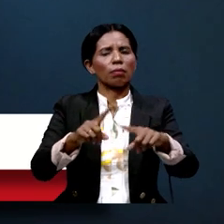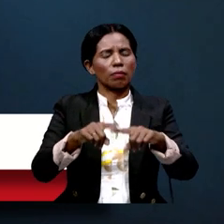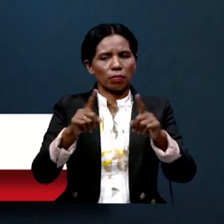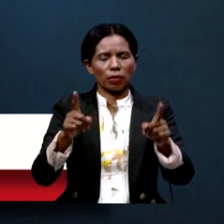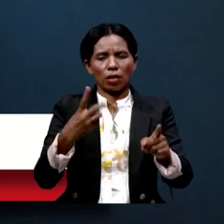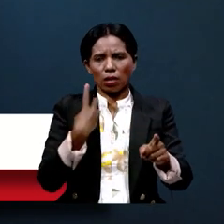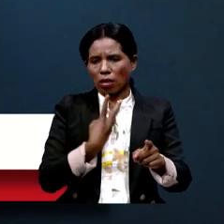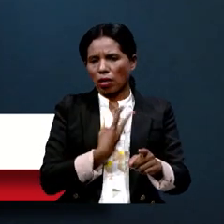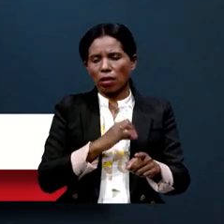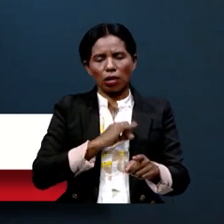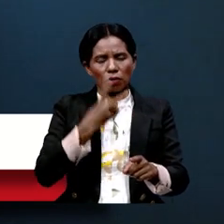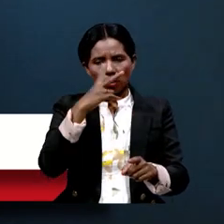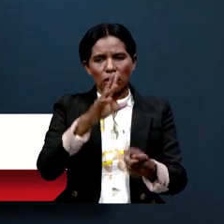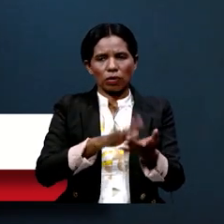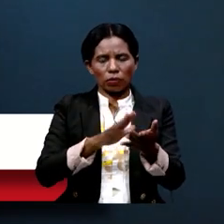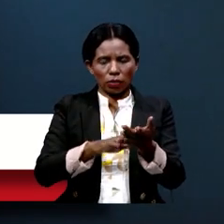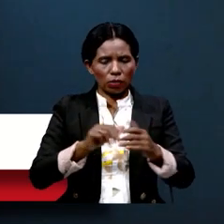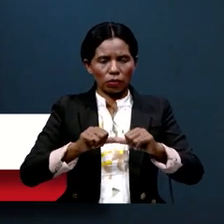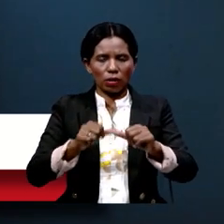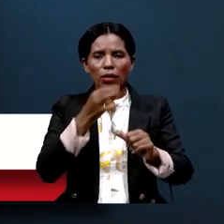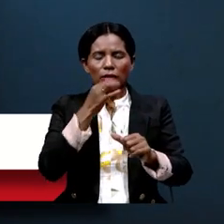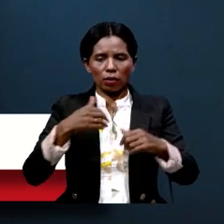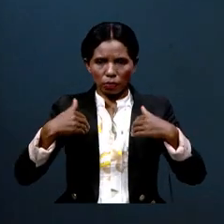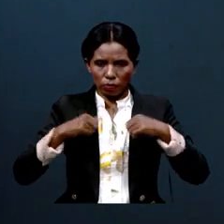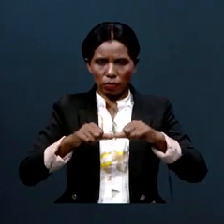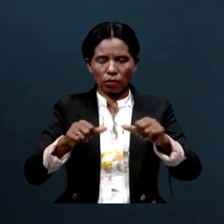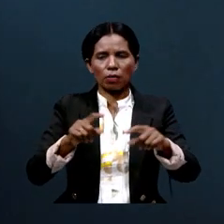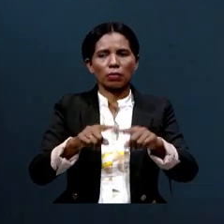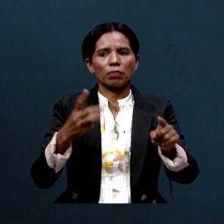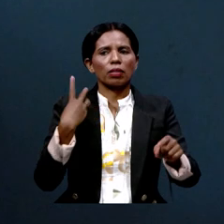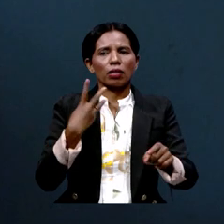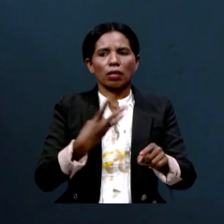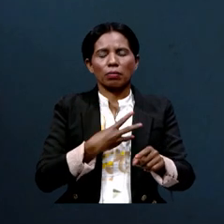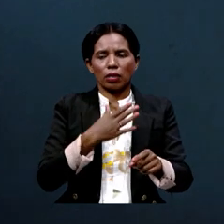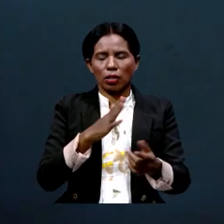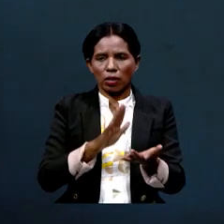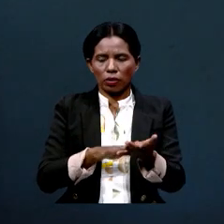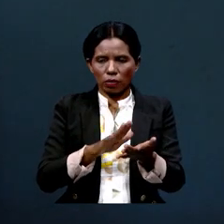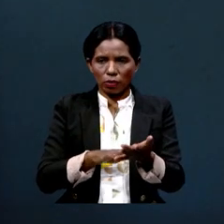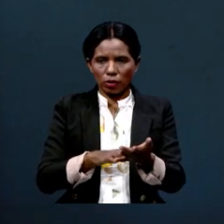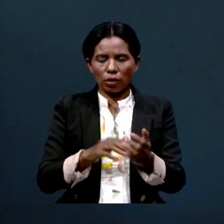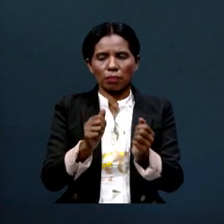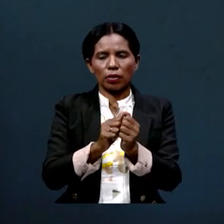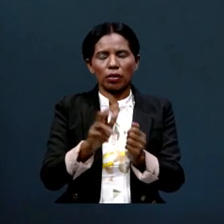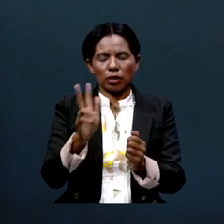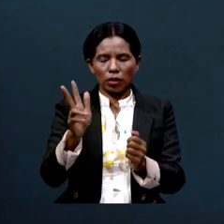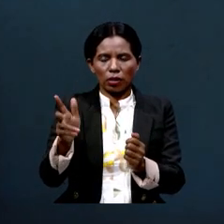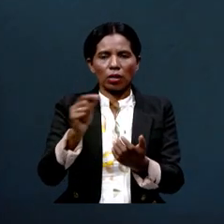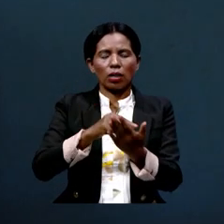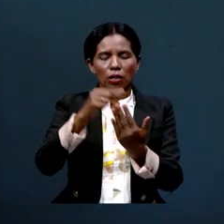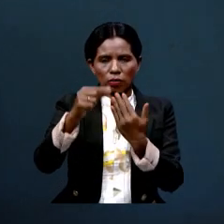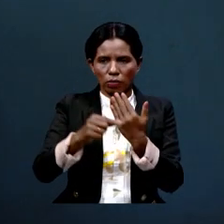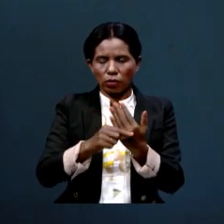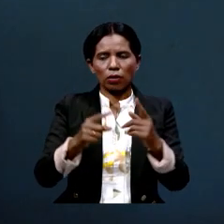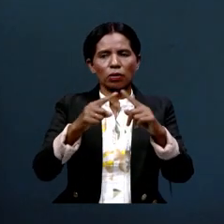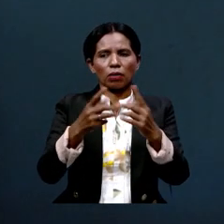hore kata skola balu merenda la o tiona mai be am ni skola central 30 de agosto o filial ne be filial tolu to